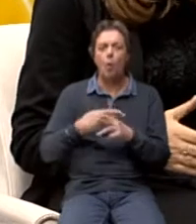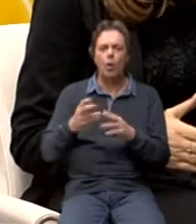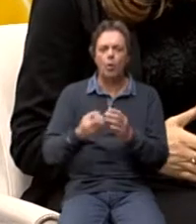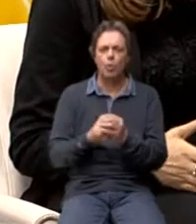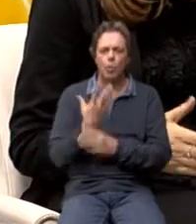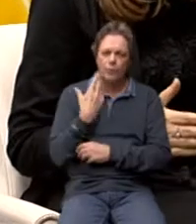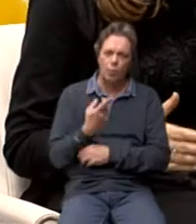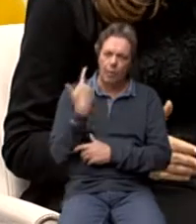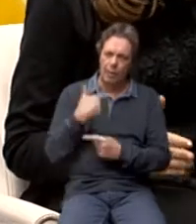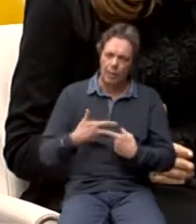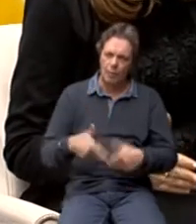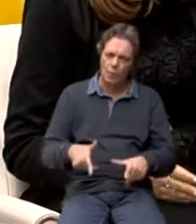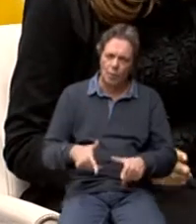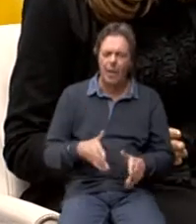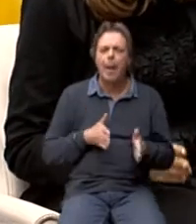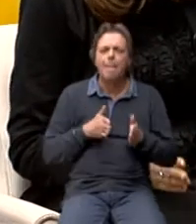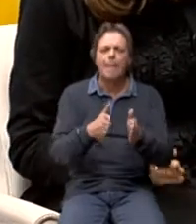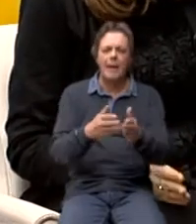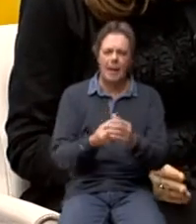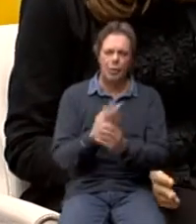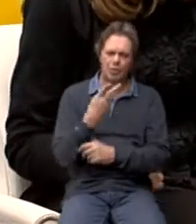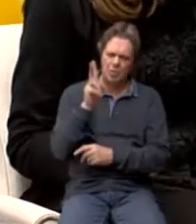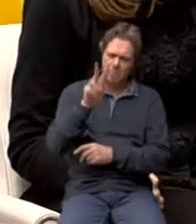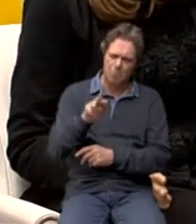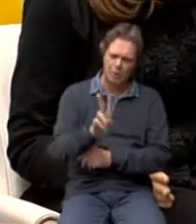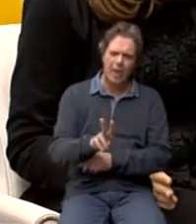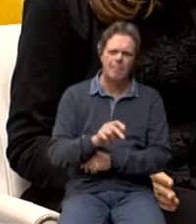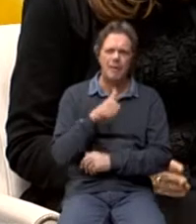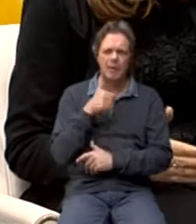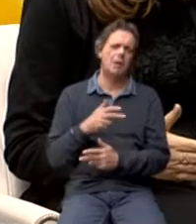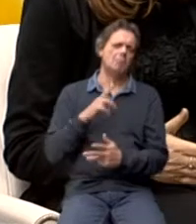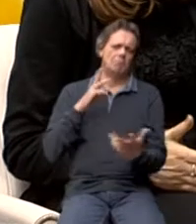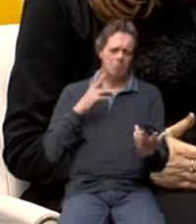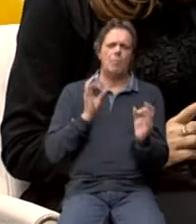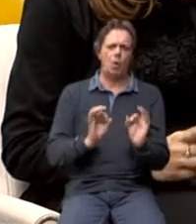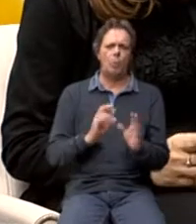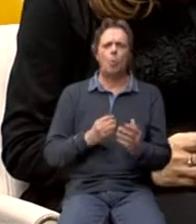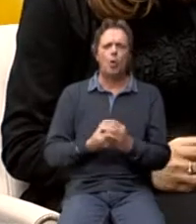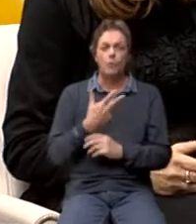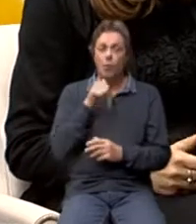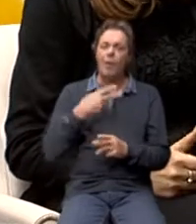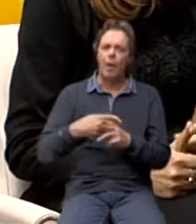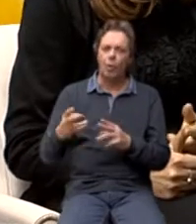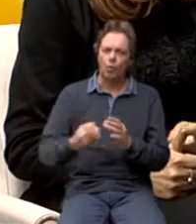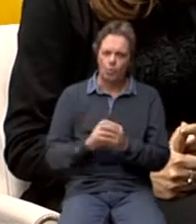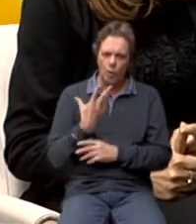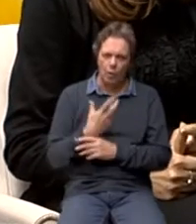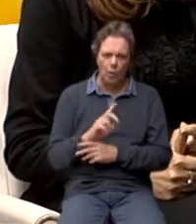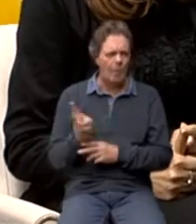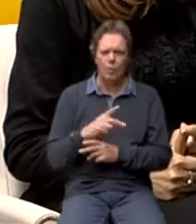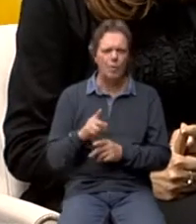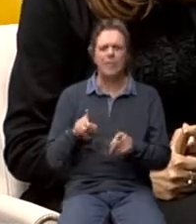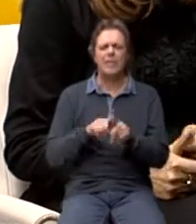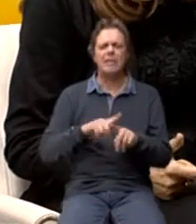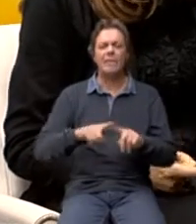Međutim, dozvoljena je paralelna proizvodnja. Znači, možete imati konvencionalnu proizvodnju i ekološku, ali pod određenim uvjetima. Ne možete imati iste